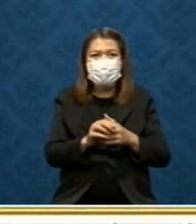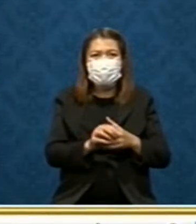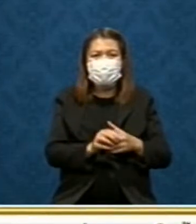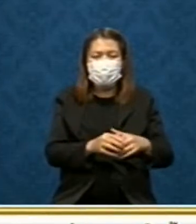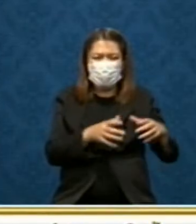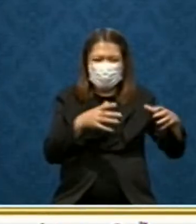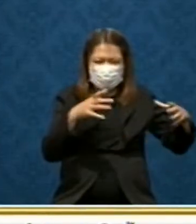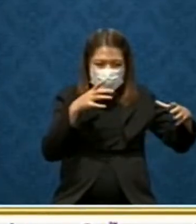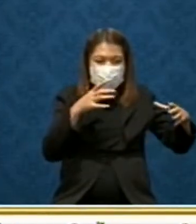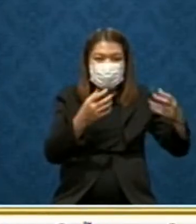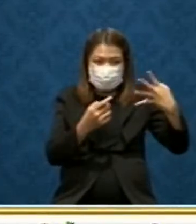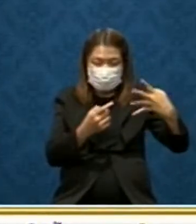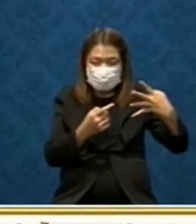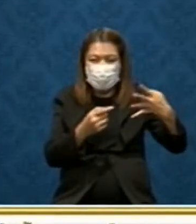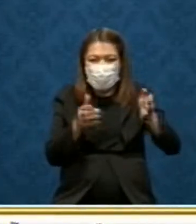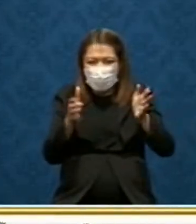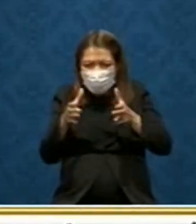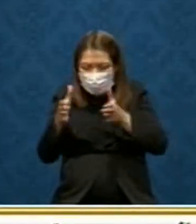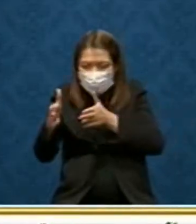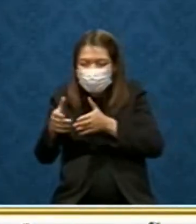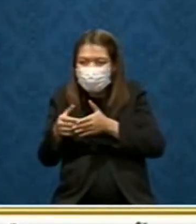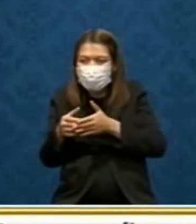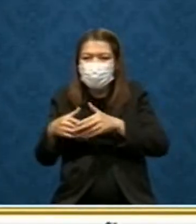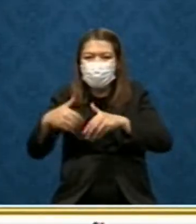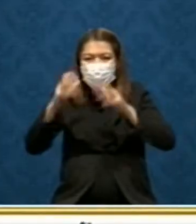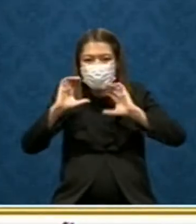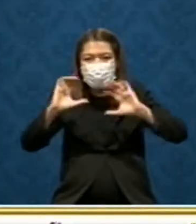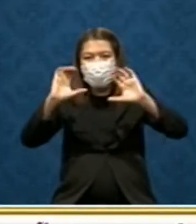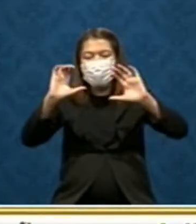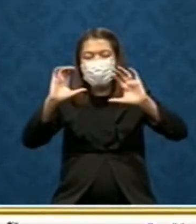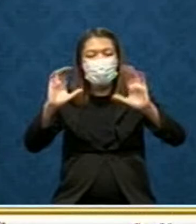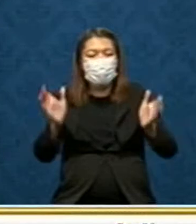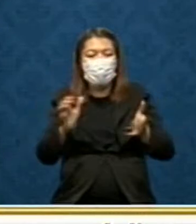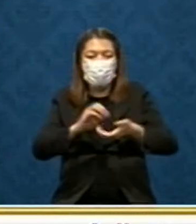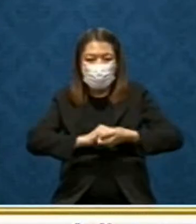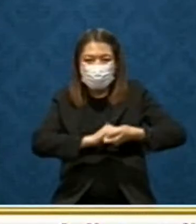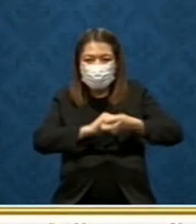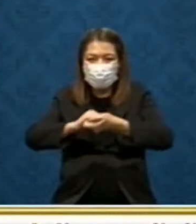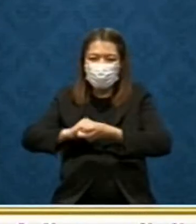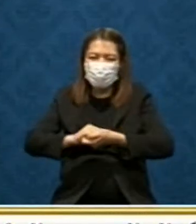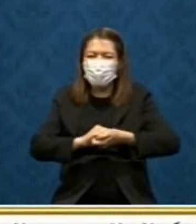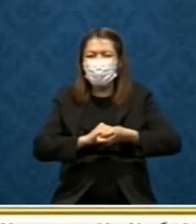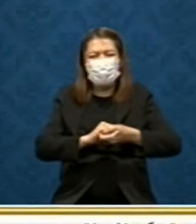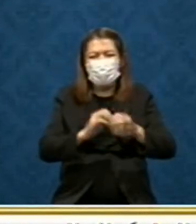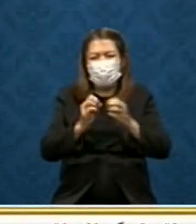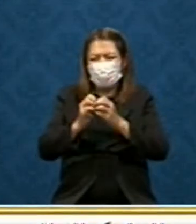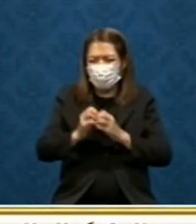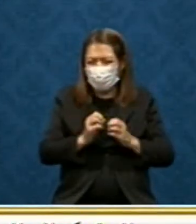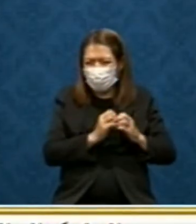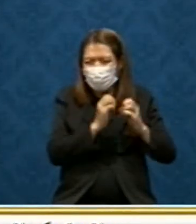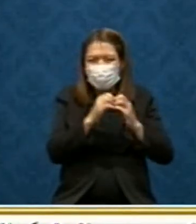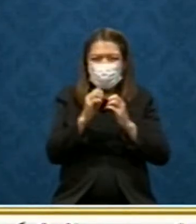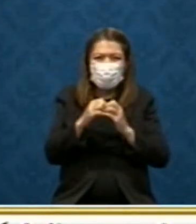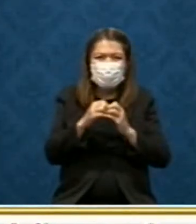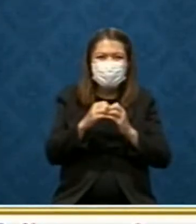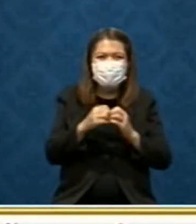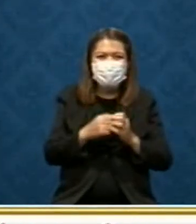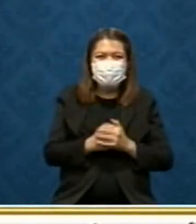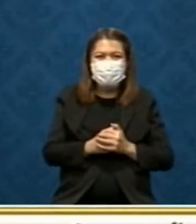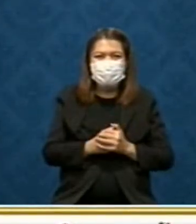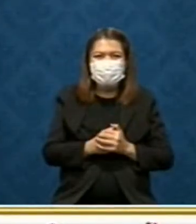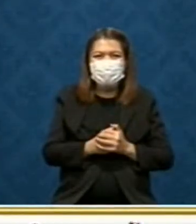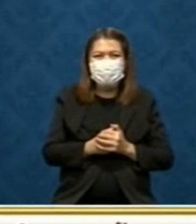็สี่ พกเล็ก็พอเปรัฐบาอยนั้นมันก็ยุงจริงไปยุงมาก็เกิดการ